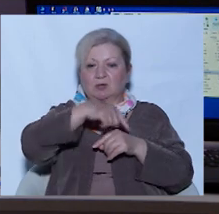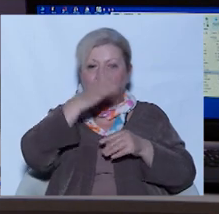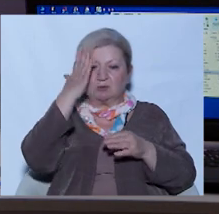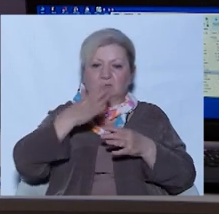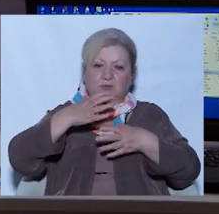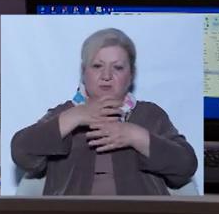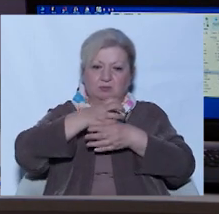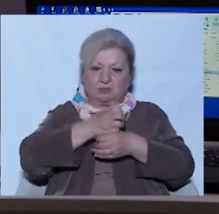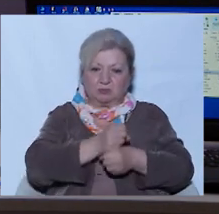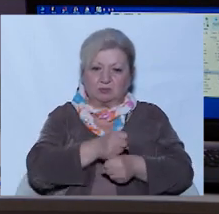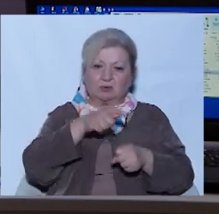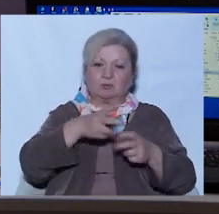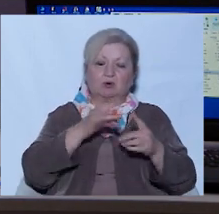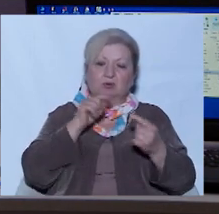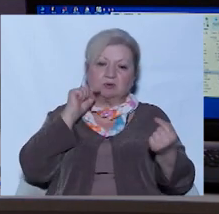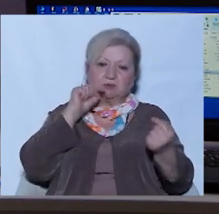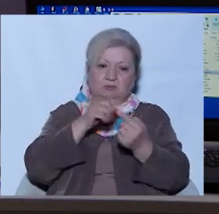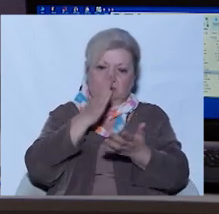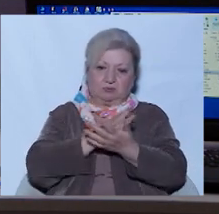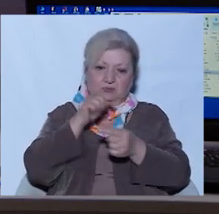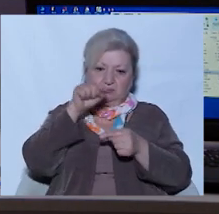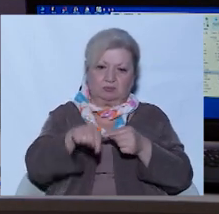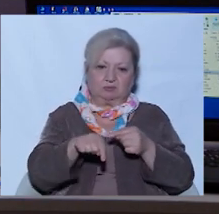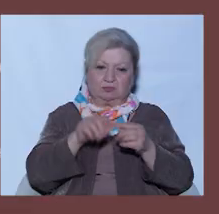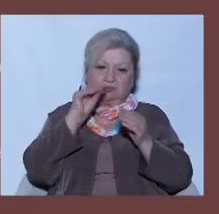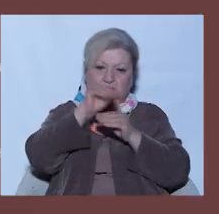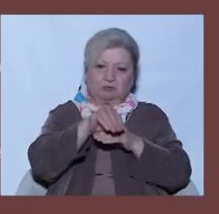მილევადი, რადგან წინაღობა შემოტანილი.